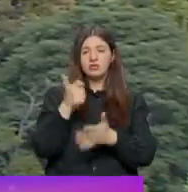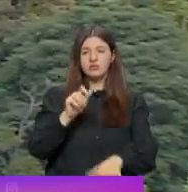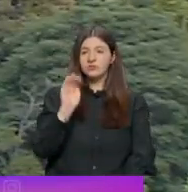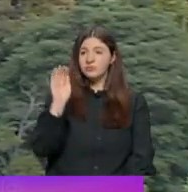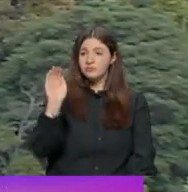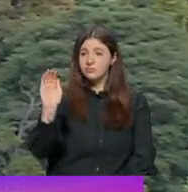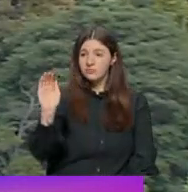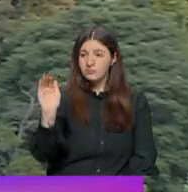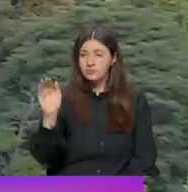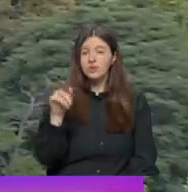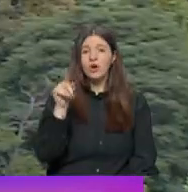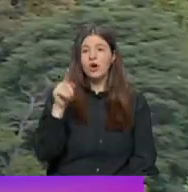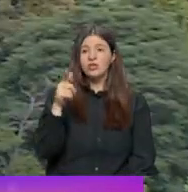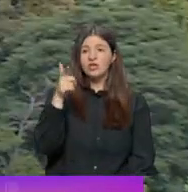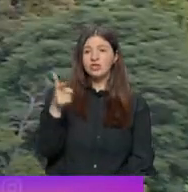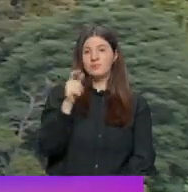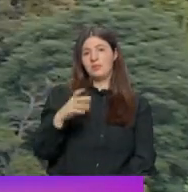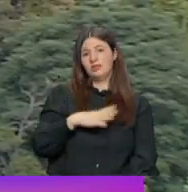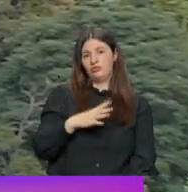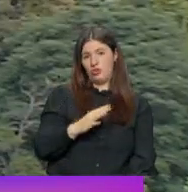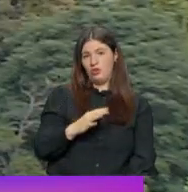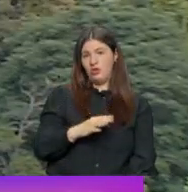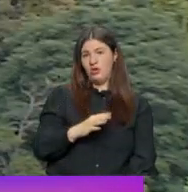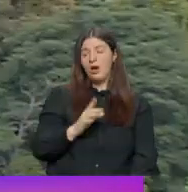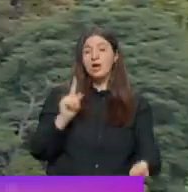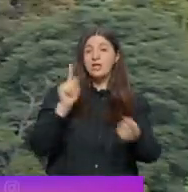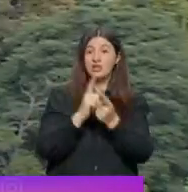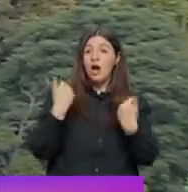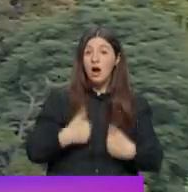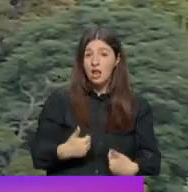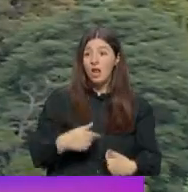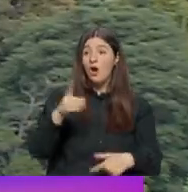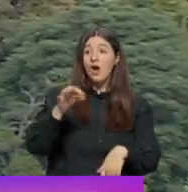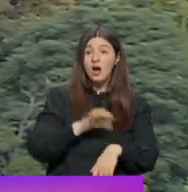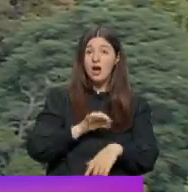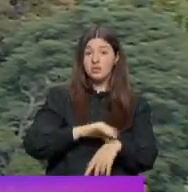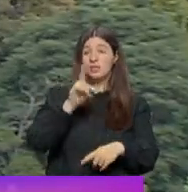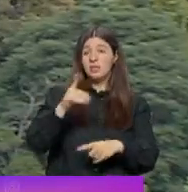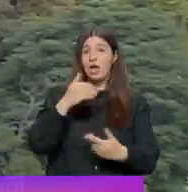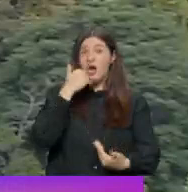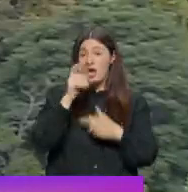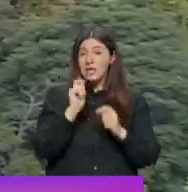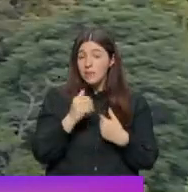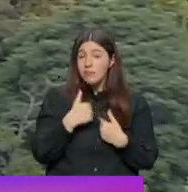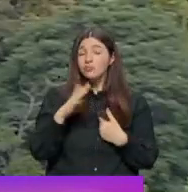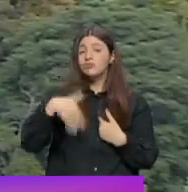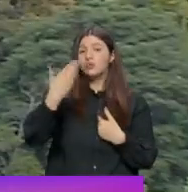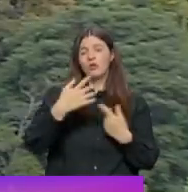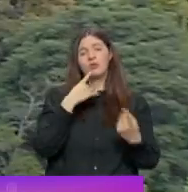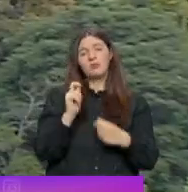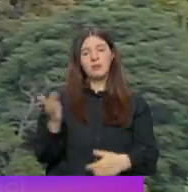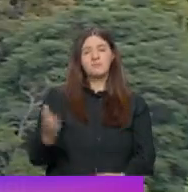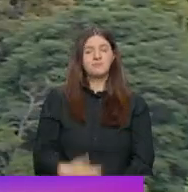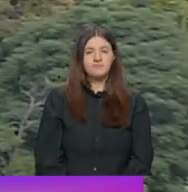gazeteci geliyor ve orada çekim yapmak istiyor. Karşılaştığı durum, o anı sizlere yansıtalım ve onun üzerinden